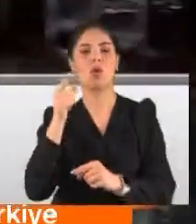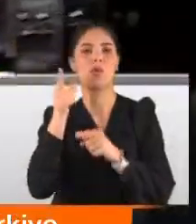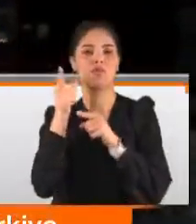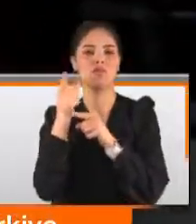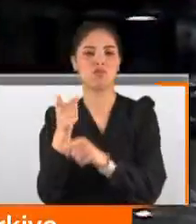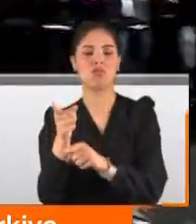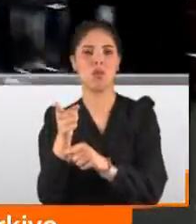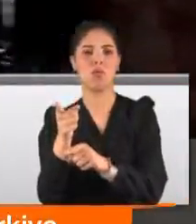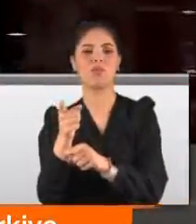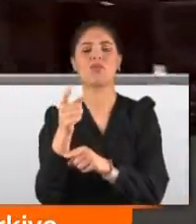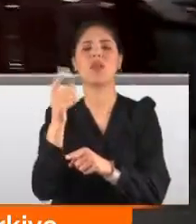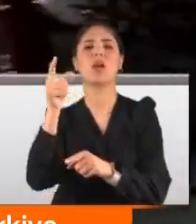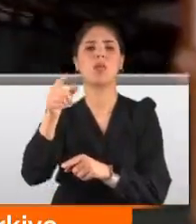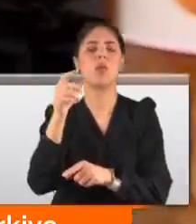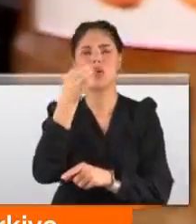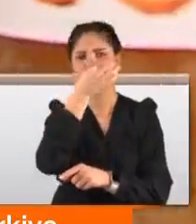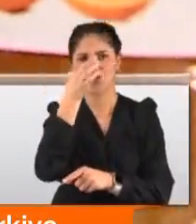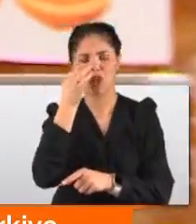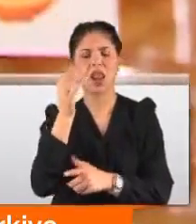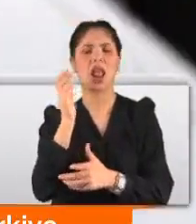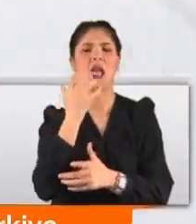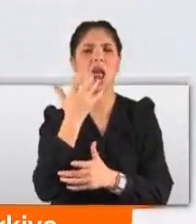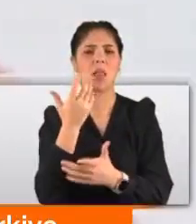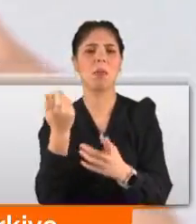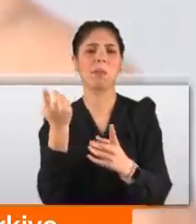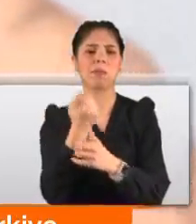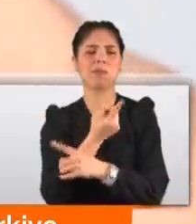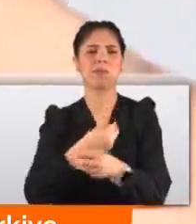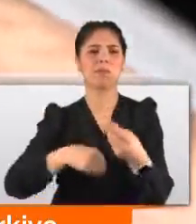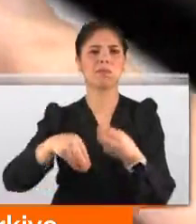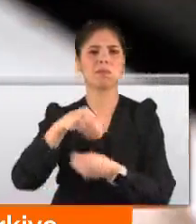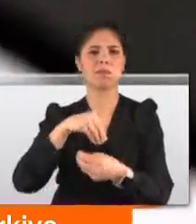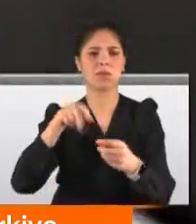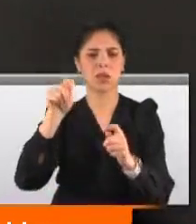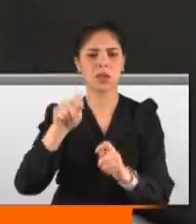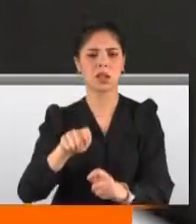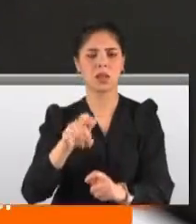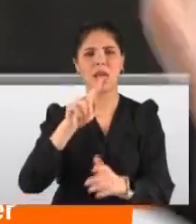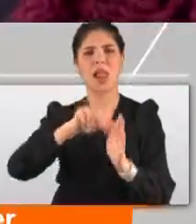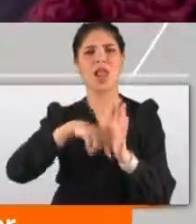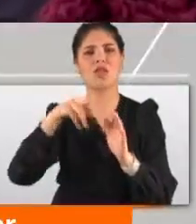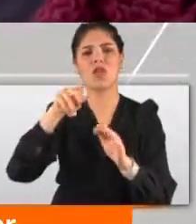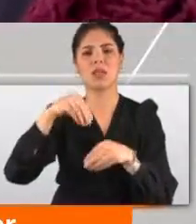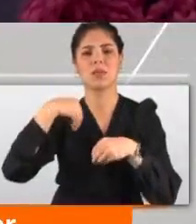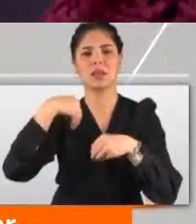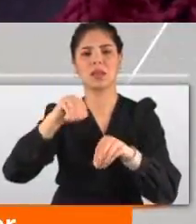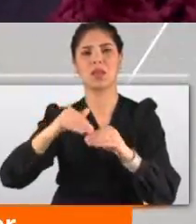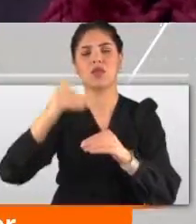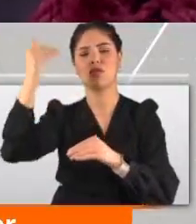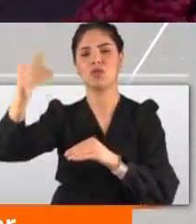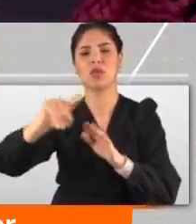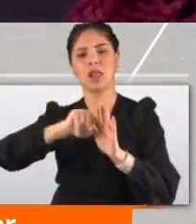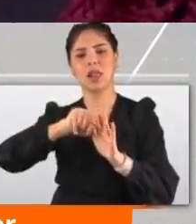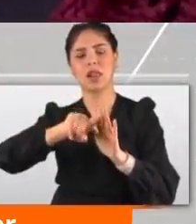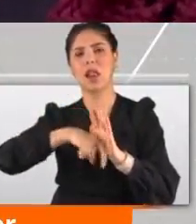bu. Gerisi çileğe elma, vişneye kırmızı havuç püresi koymak ve piyasaya reçel diye sunmak. Dışarıdaki reçeller güvenilir mi